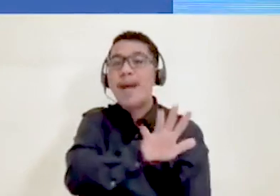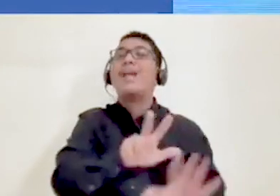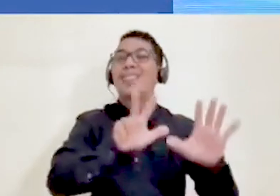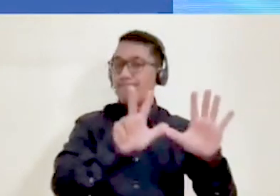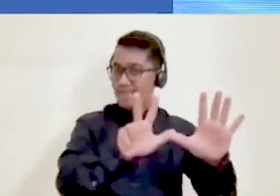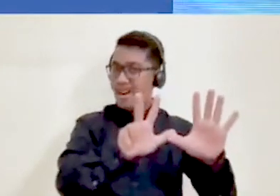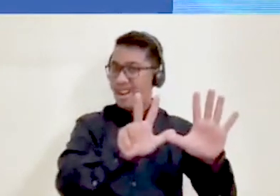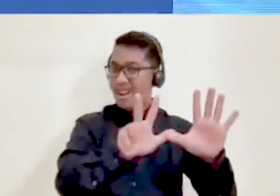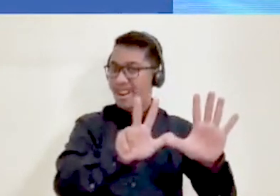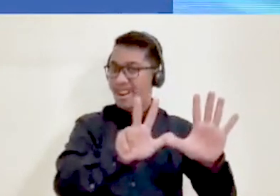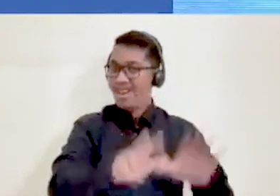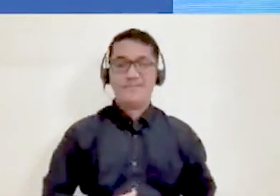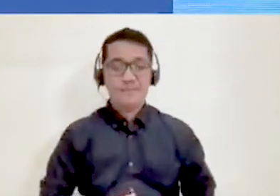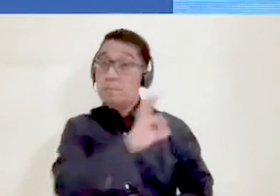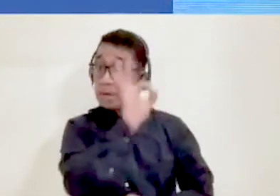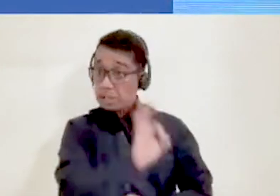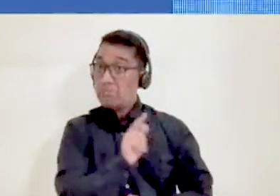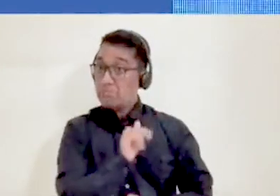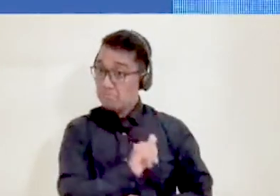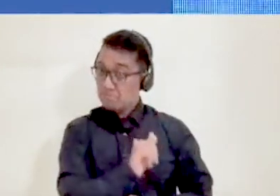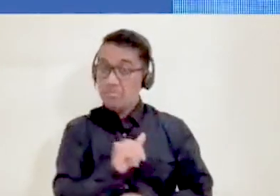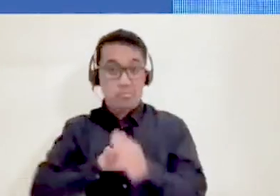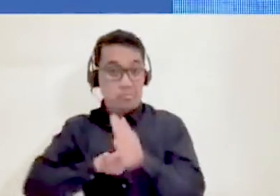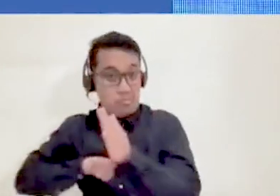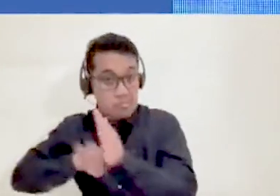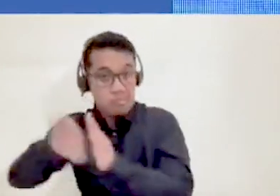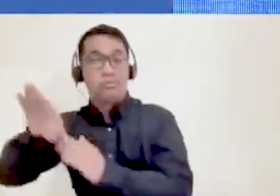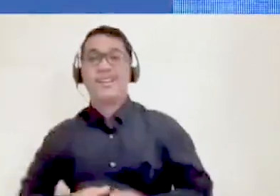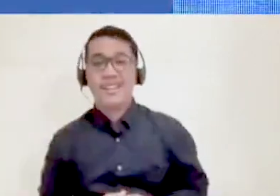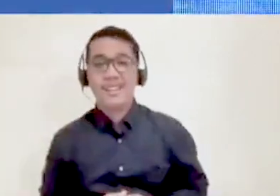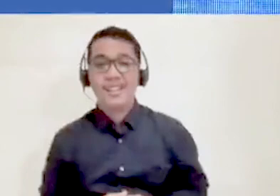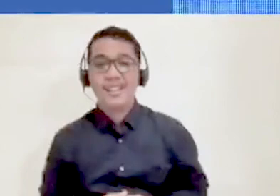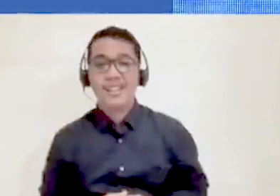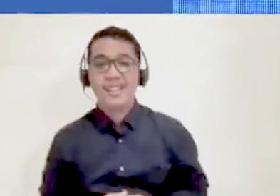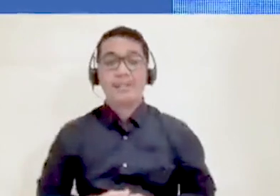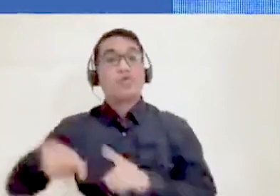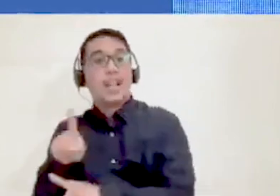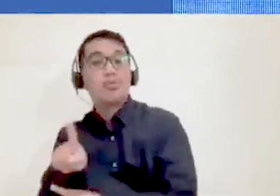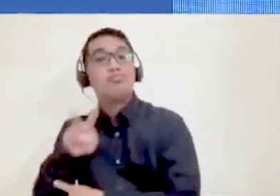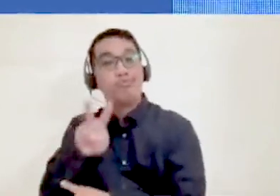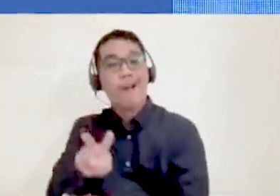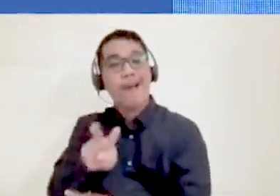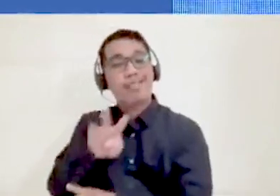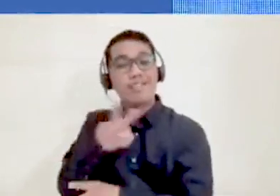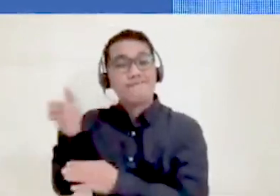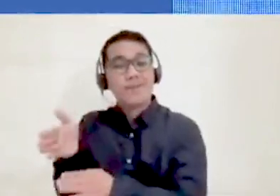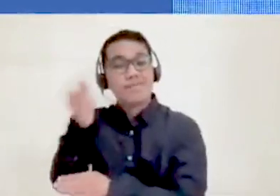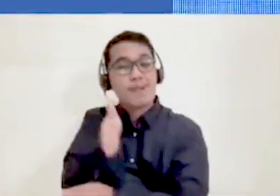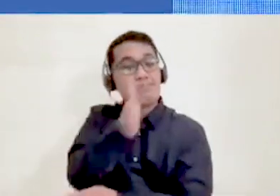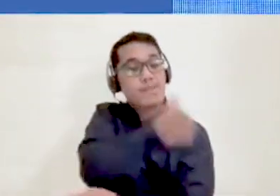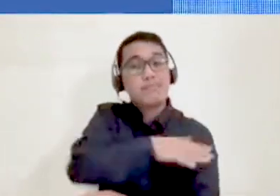persen pertumbuhan sektor ini Kuartal 1 Kuartal dua Kuartal tiga semuanya